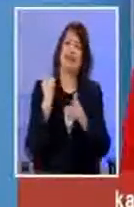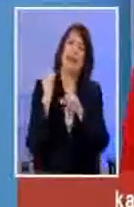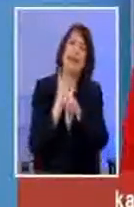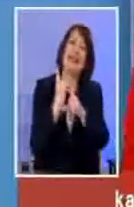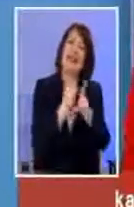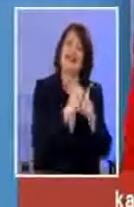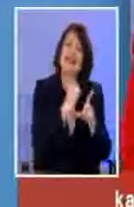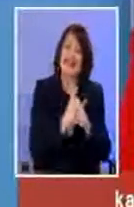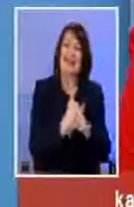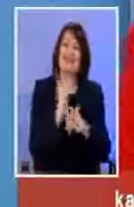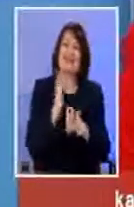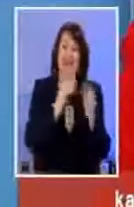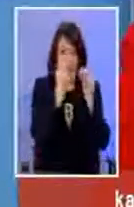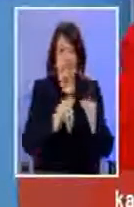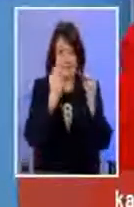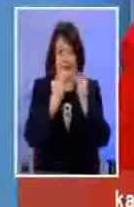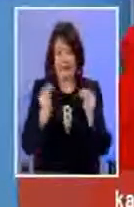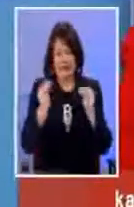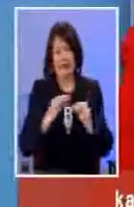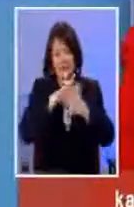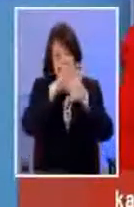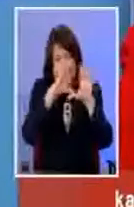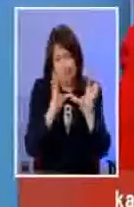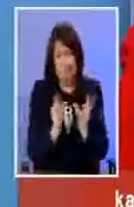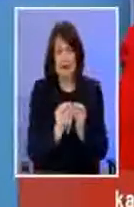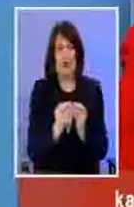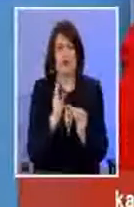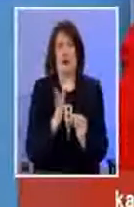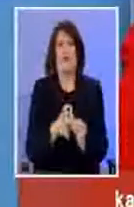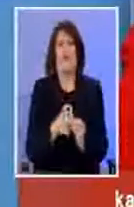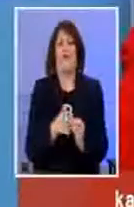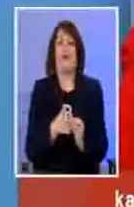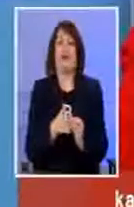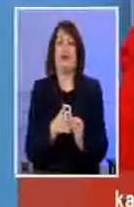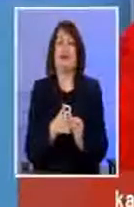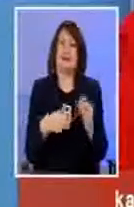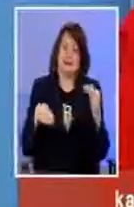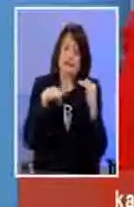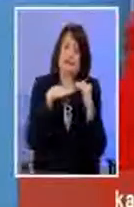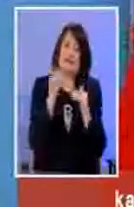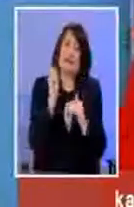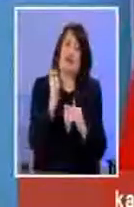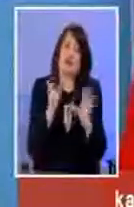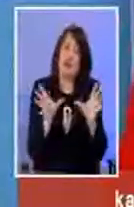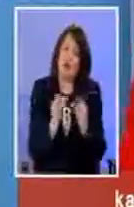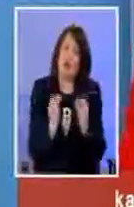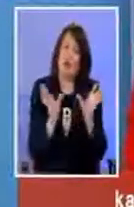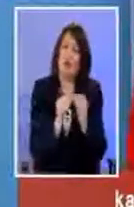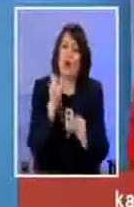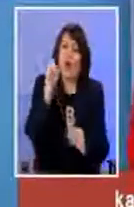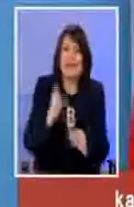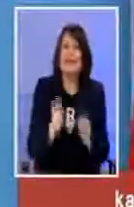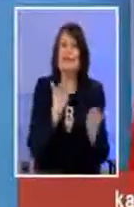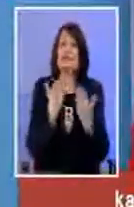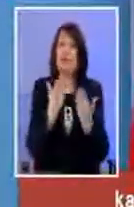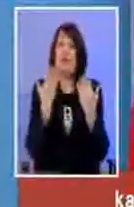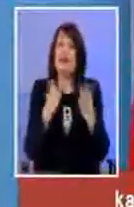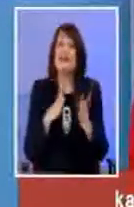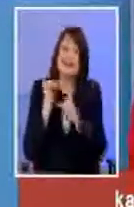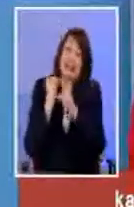να μπορέσεις να λύσεις και συνολικά παράλληλα μπορείς να αρμονίζεις τις πολιτικές. Δηλαδή, όπως εσείς σπουδάσατε και θελήσατε να